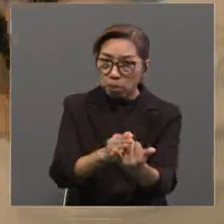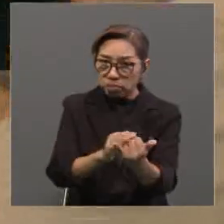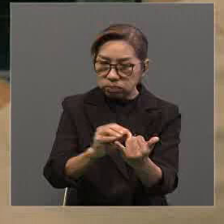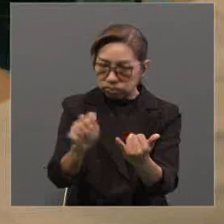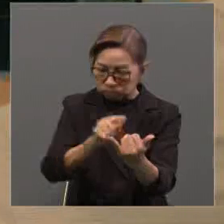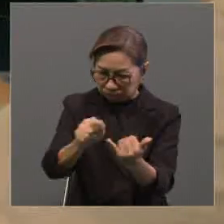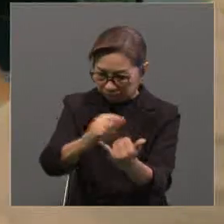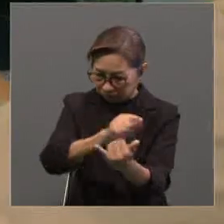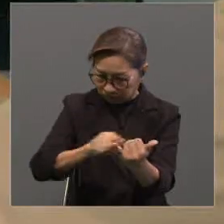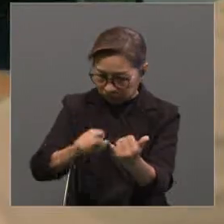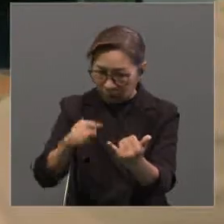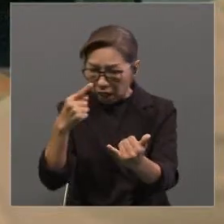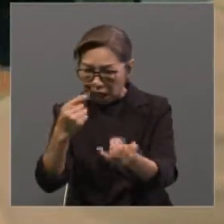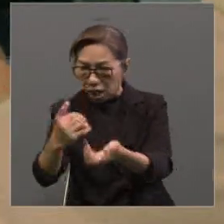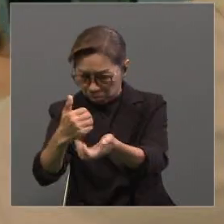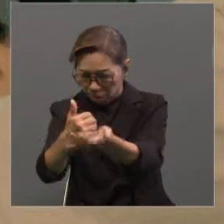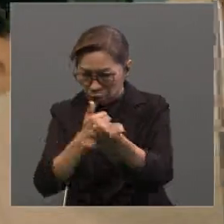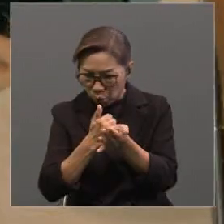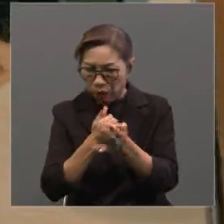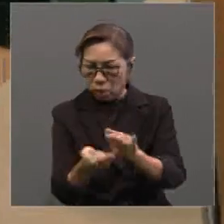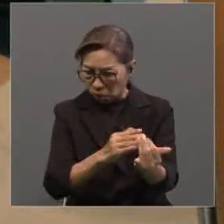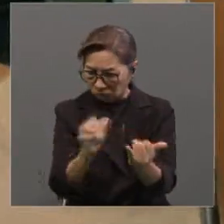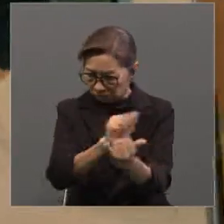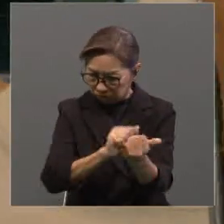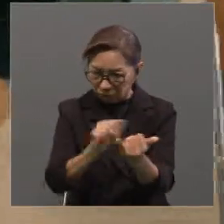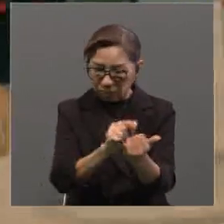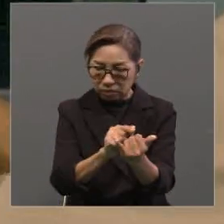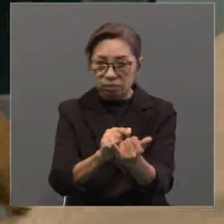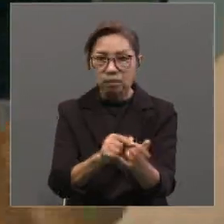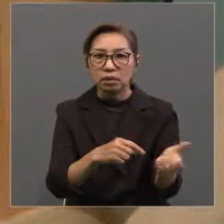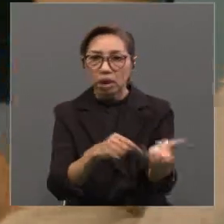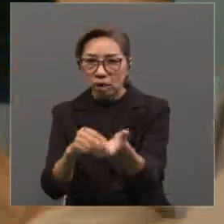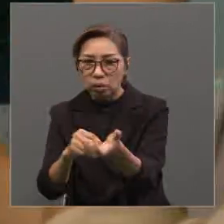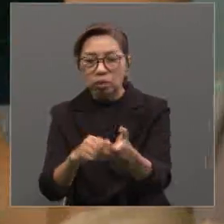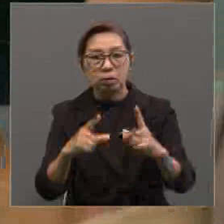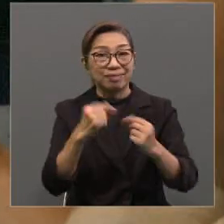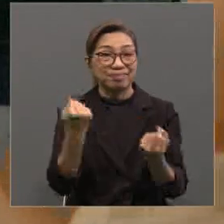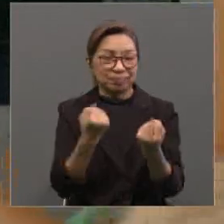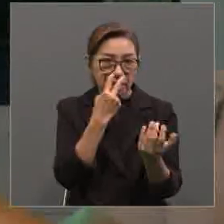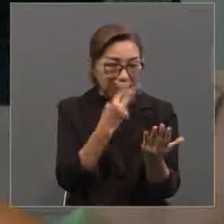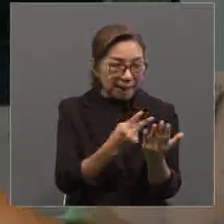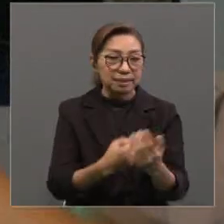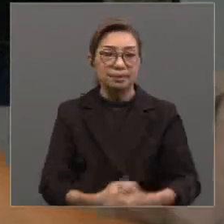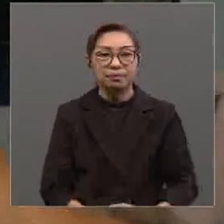องการหาคนไปช่วยทำความสะอาดศพค่ะเอาไปฟังเสียงคนขับแท็กซี่กันค่ะ